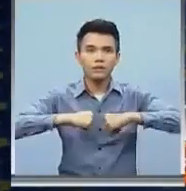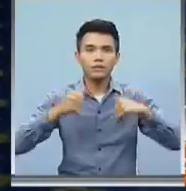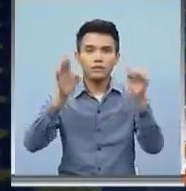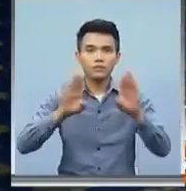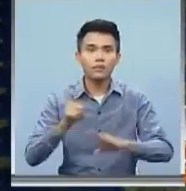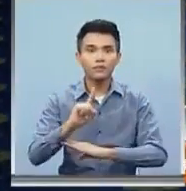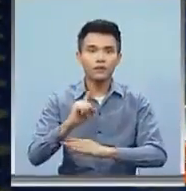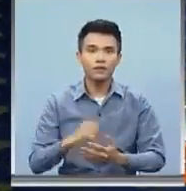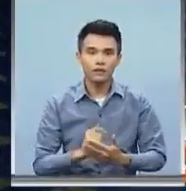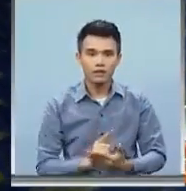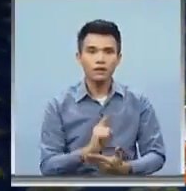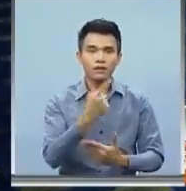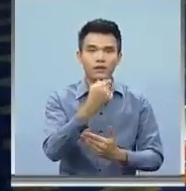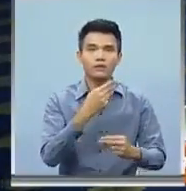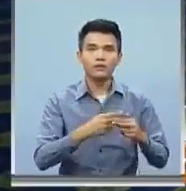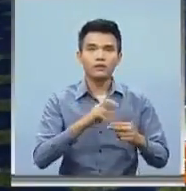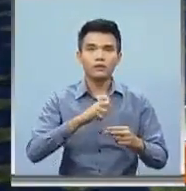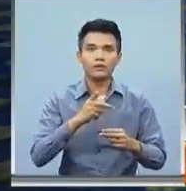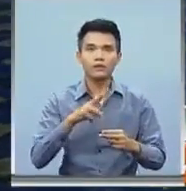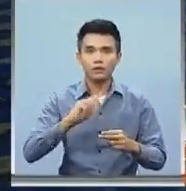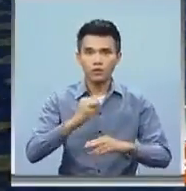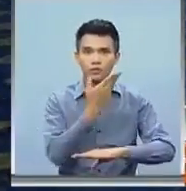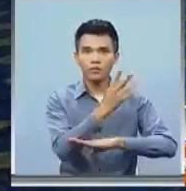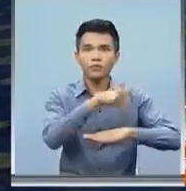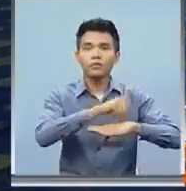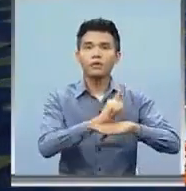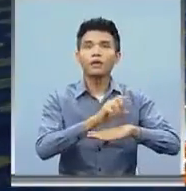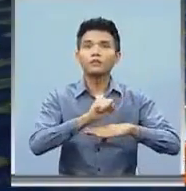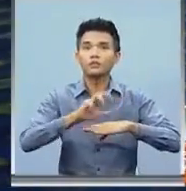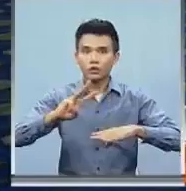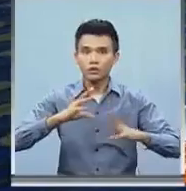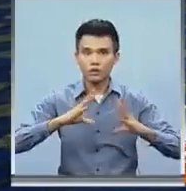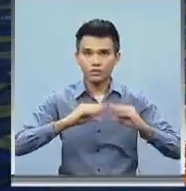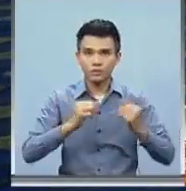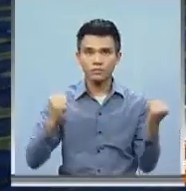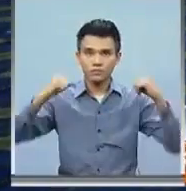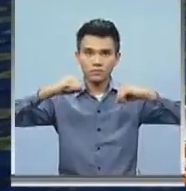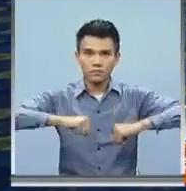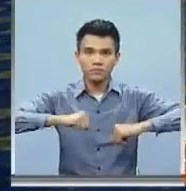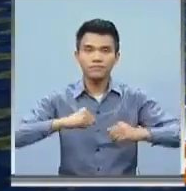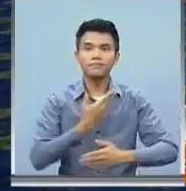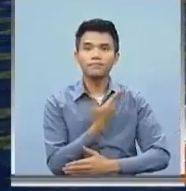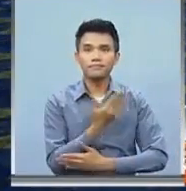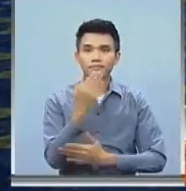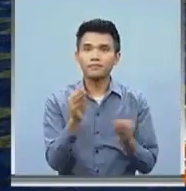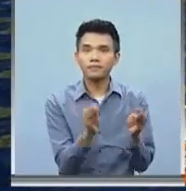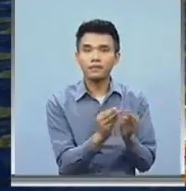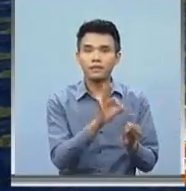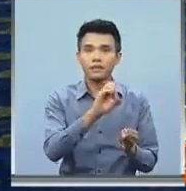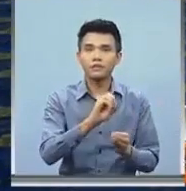ริ่มกันที่นายนิคมวรัชพานิชอดีตประธานวุฒิสภาค่ะที่ประชุมนั้นมีมติไม่ถอดถอนด้วยคะแนน95